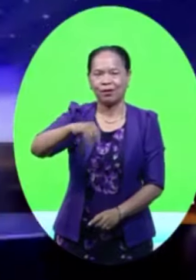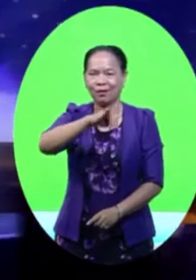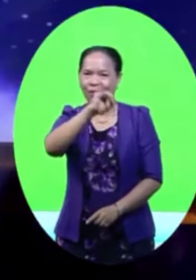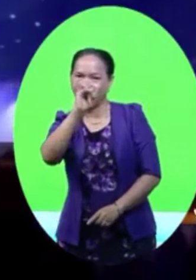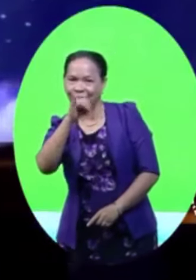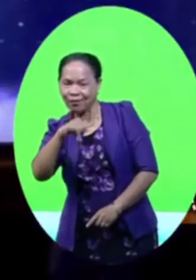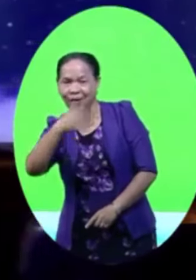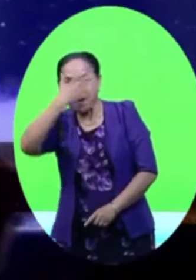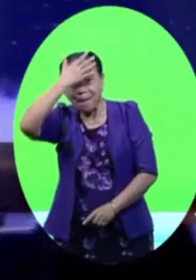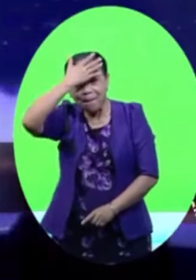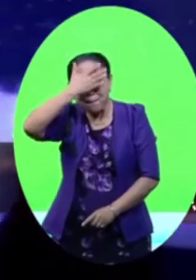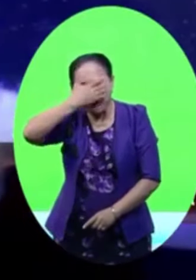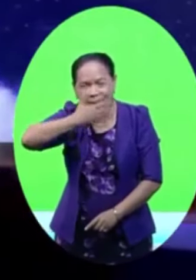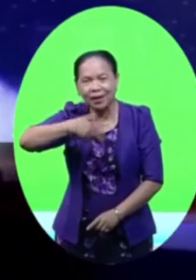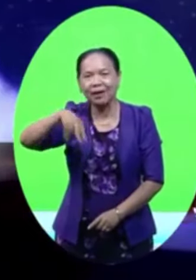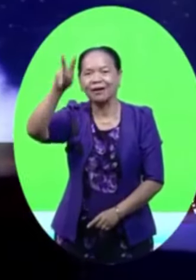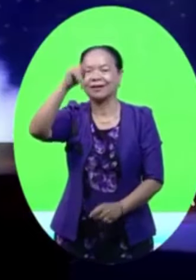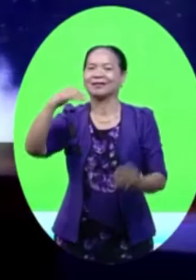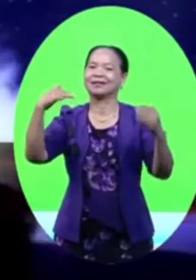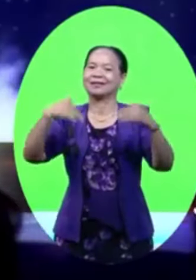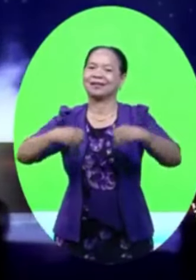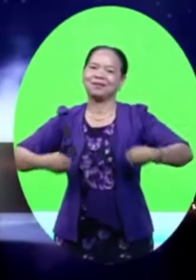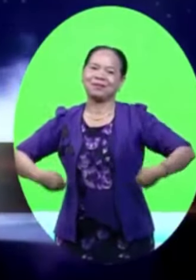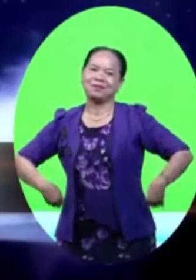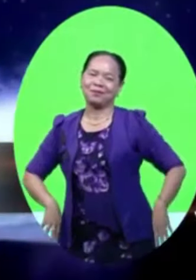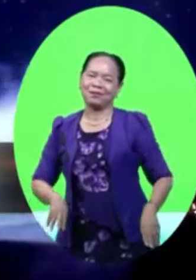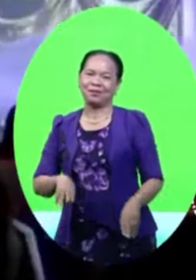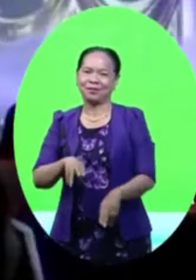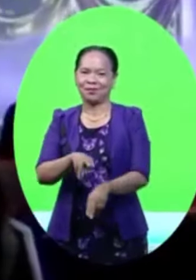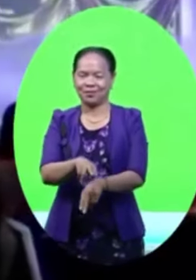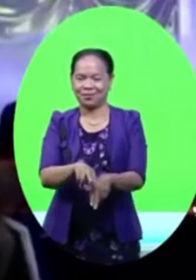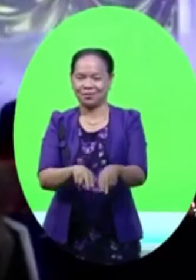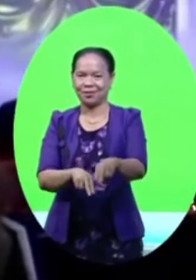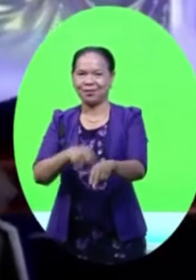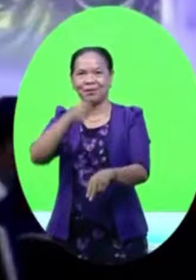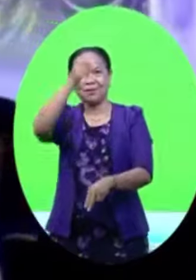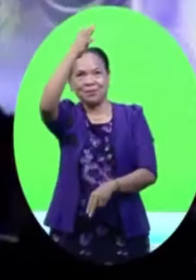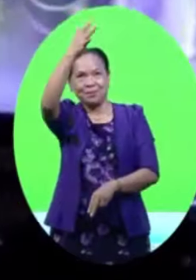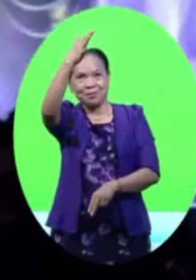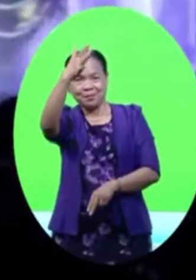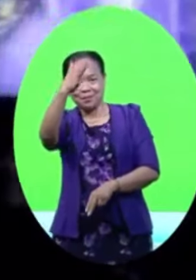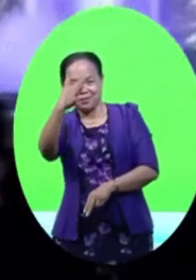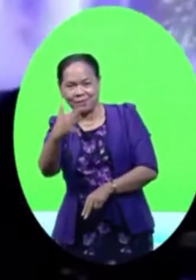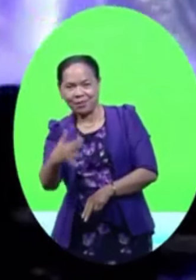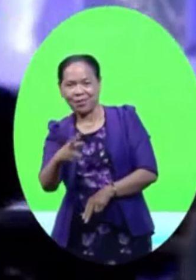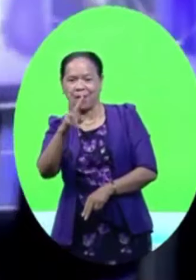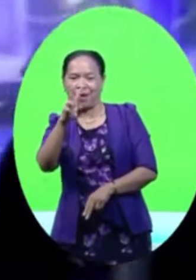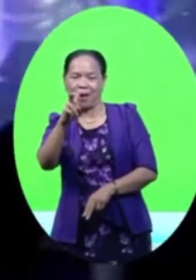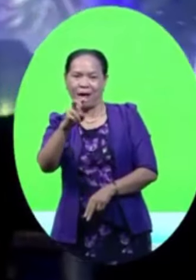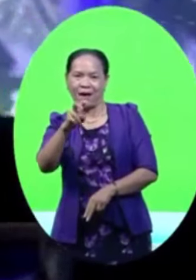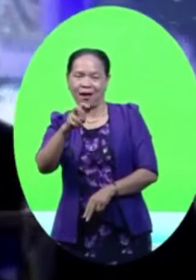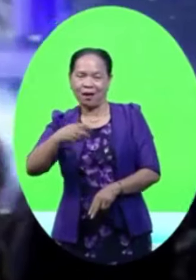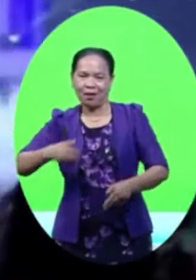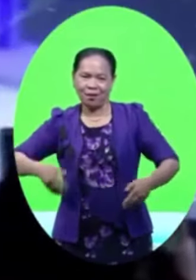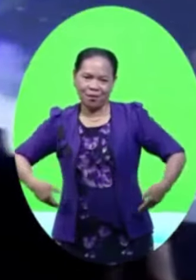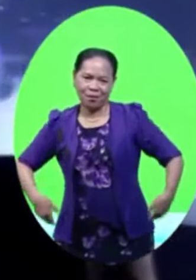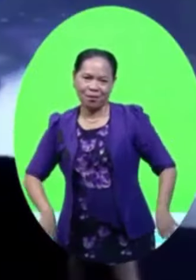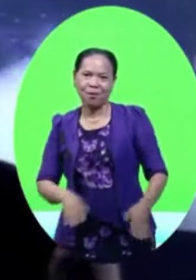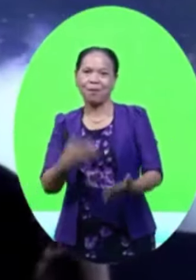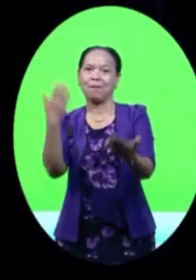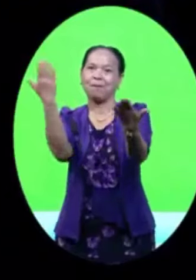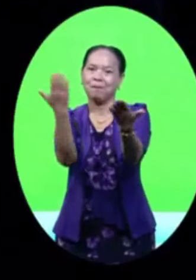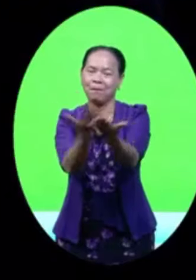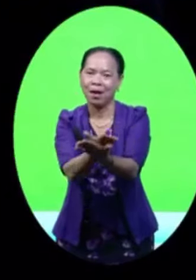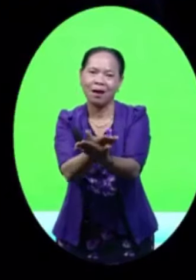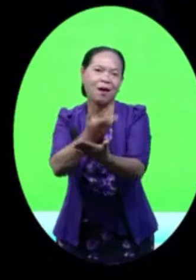đã có mặt tại Việt Nam và tham dự chương trình biểu diễn thời trang mùa thu. 20 mẫu thiết kế mới ở hai phân khúc dạ tiệc và dạo phố hướng đến khách hàng phụ